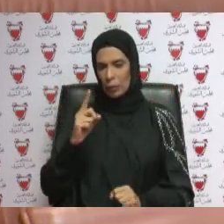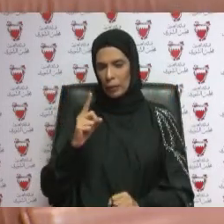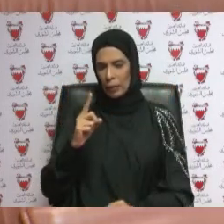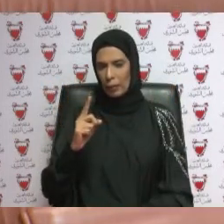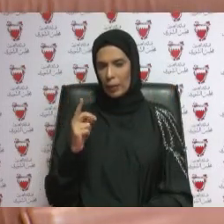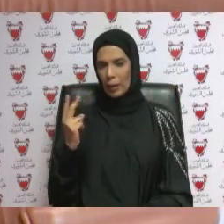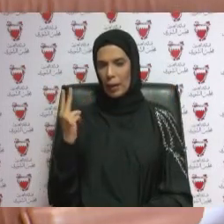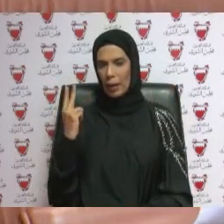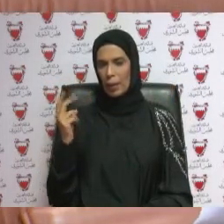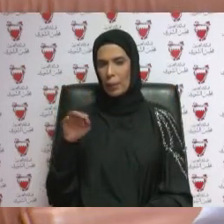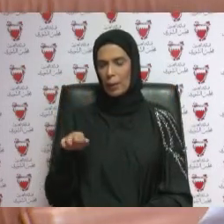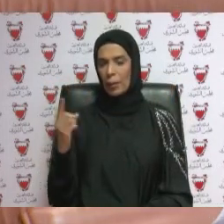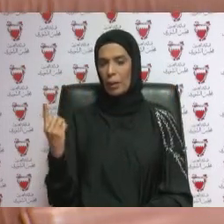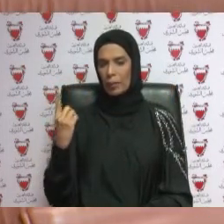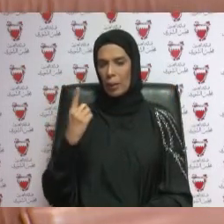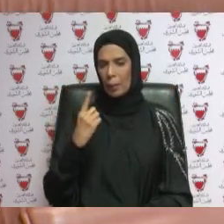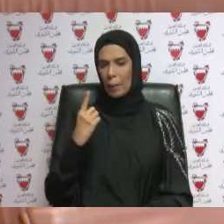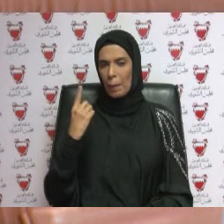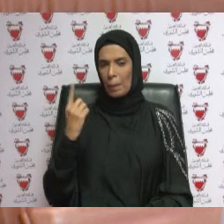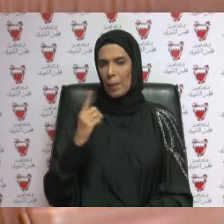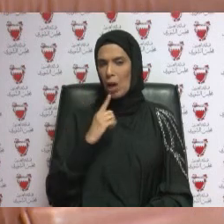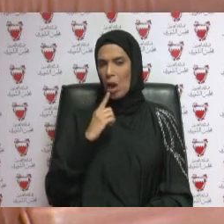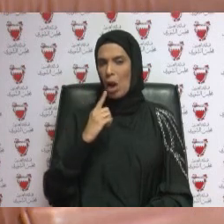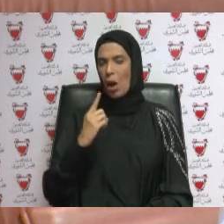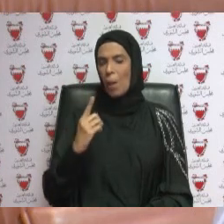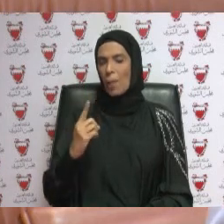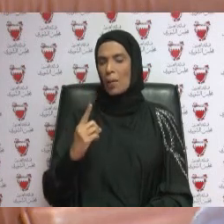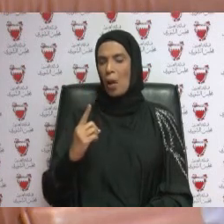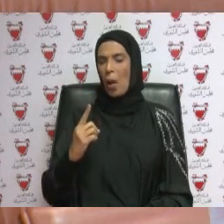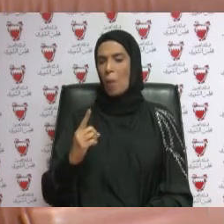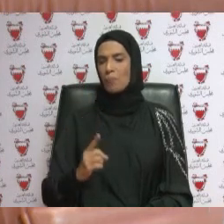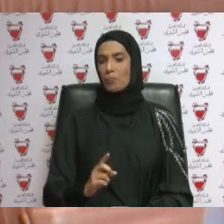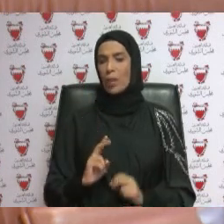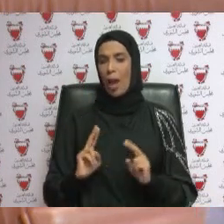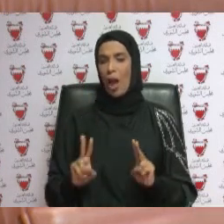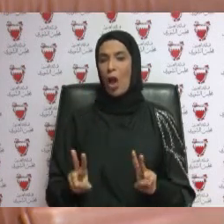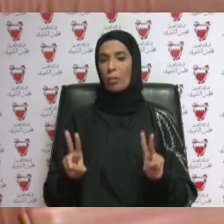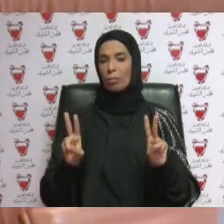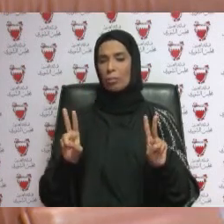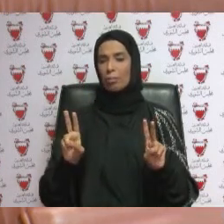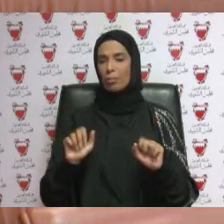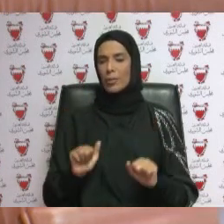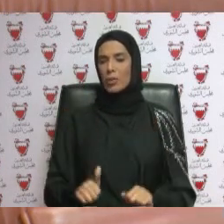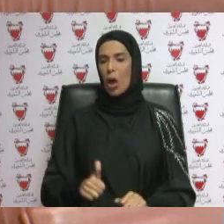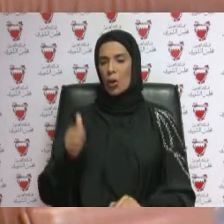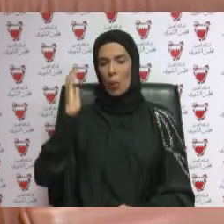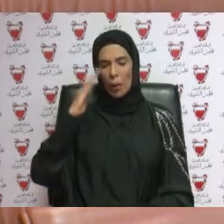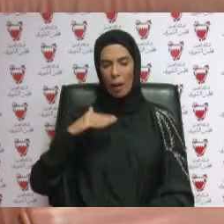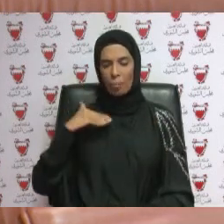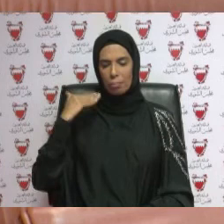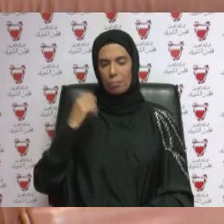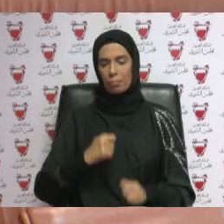2001 باعتباره عام المرأة بامتياز، بل عام انتصار للمرأة بامتياز، لأن في هذا العام تأسس المجلس الأعلى